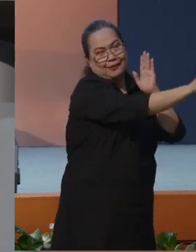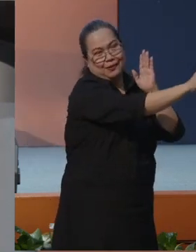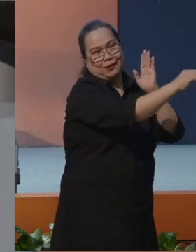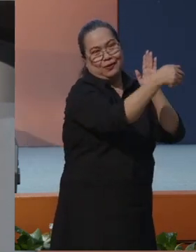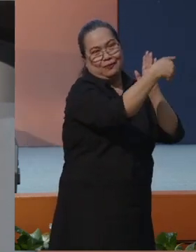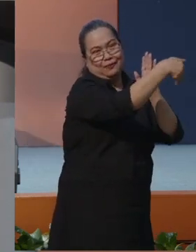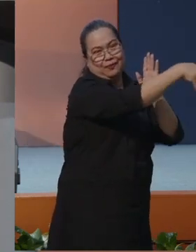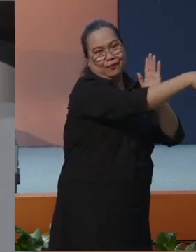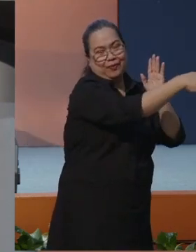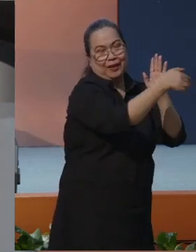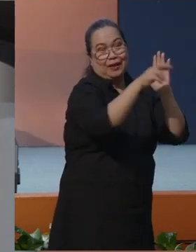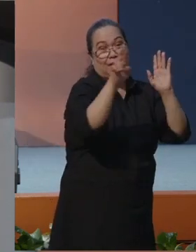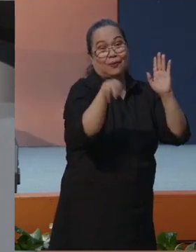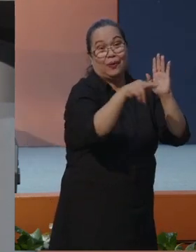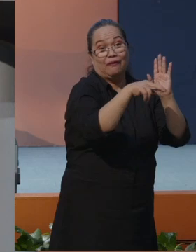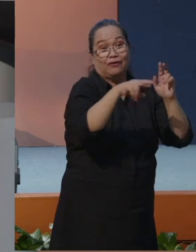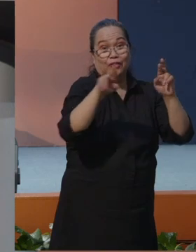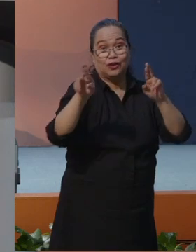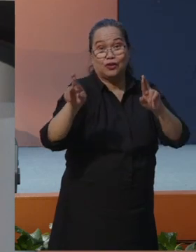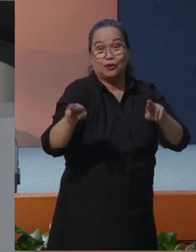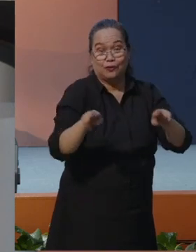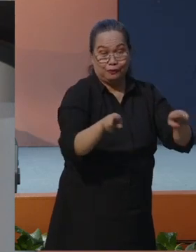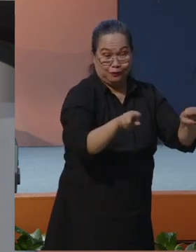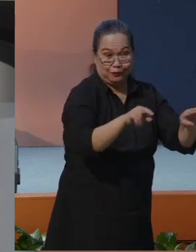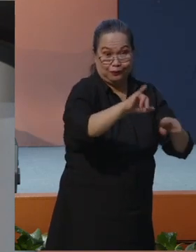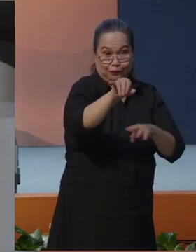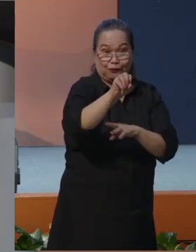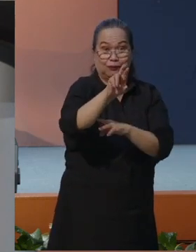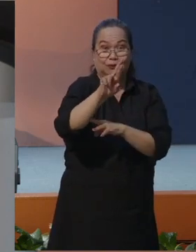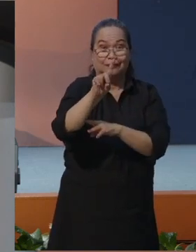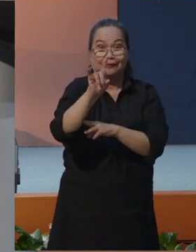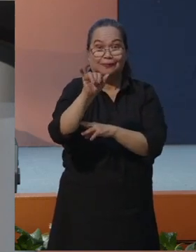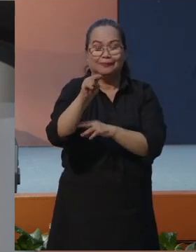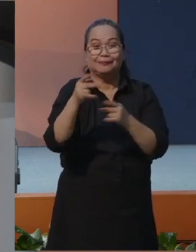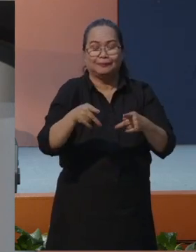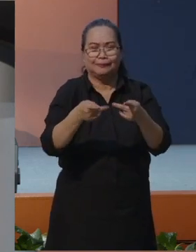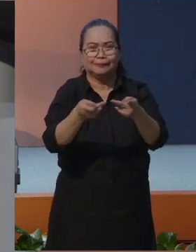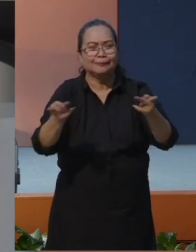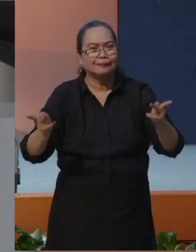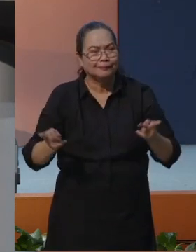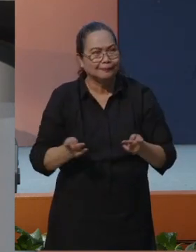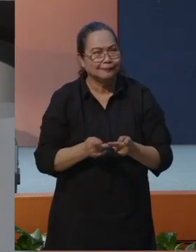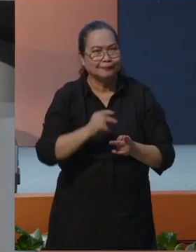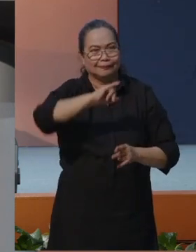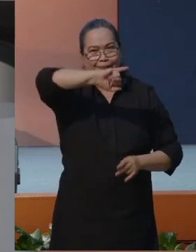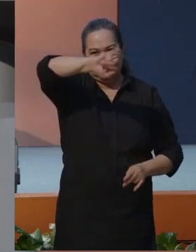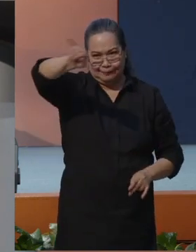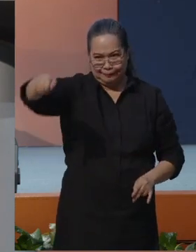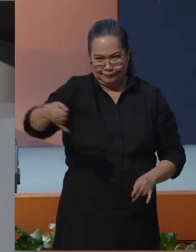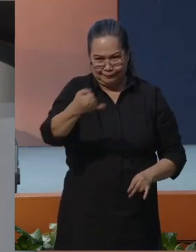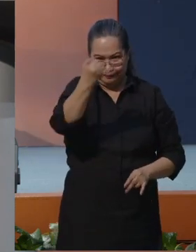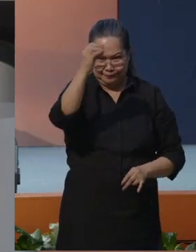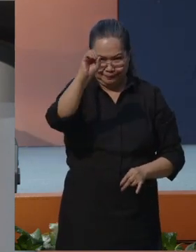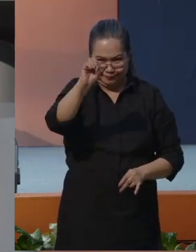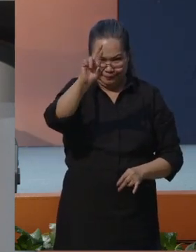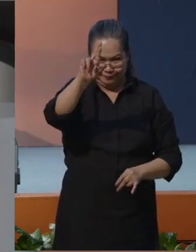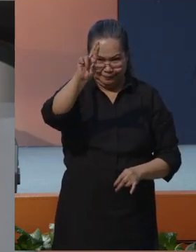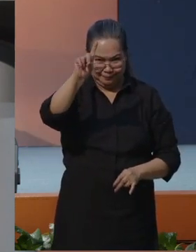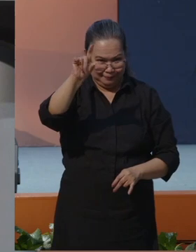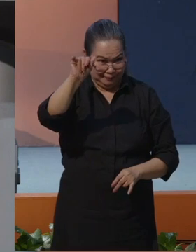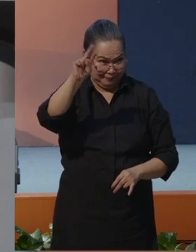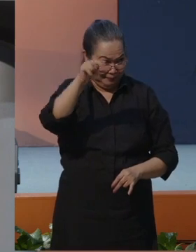ng River Jordan. Yung lugar po na yun ngayon ay Jordan ang tawag.